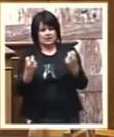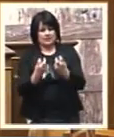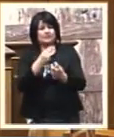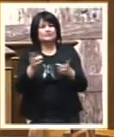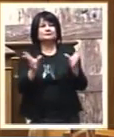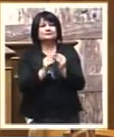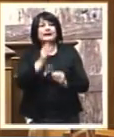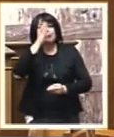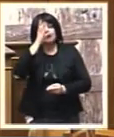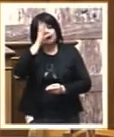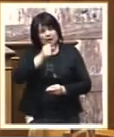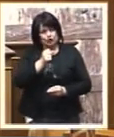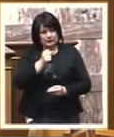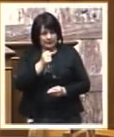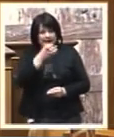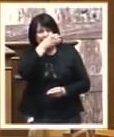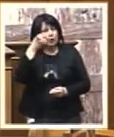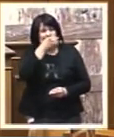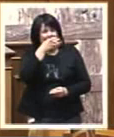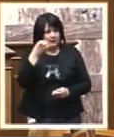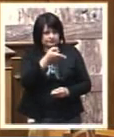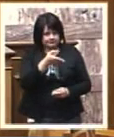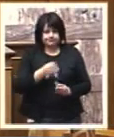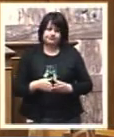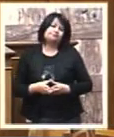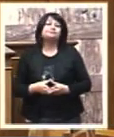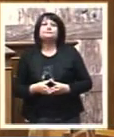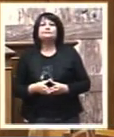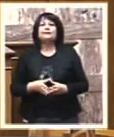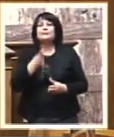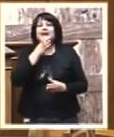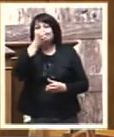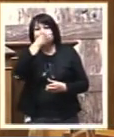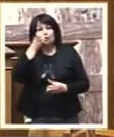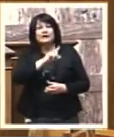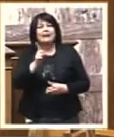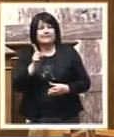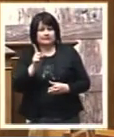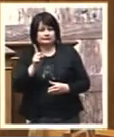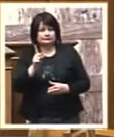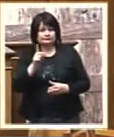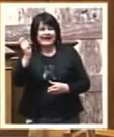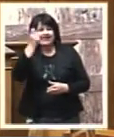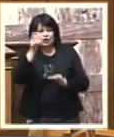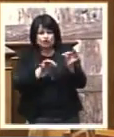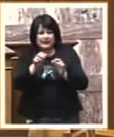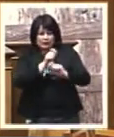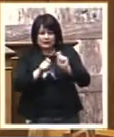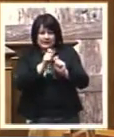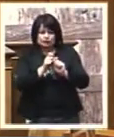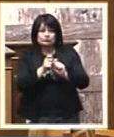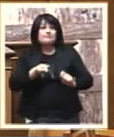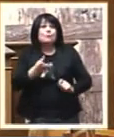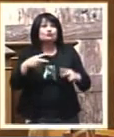ναρκωτικών, για να θέσουμε σε λειτουργία το Εθνικό Σχέδιο κατά των Εξαρτήσεων. Ξέρετε πόσα υπουργεία εμπλέκονται σε αυτή την